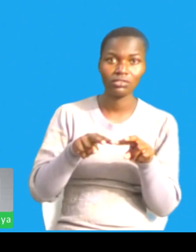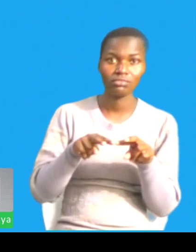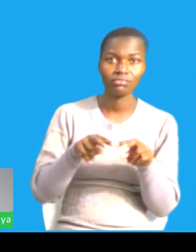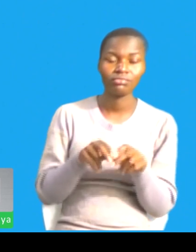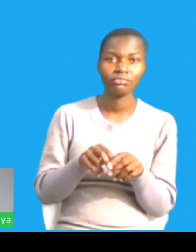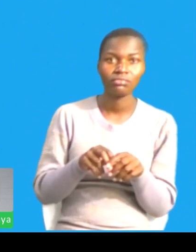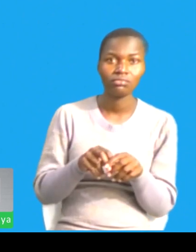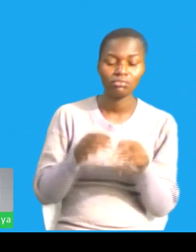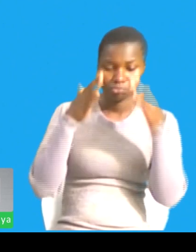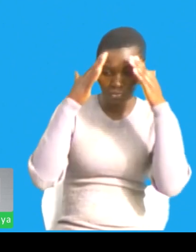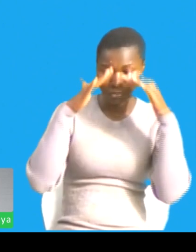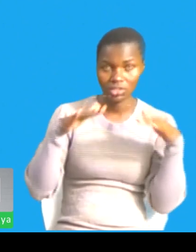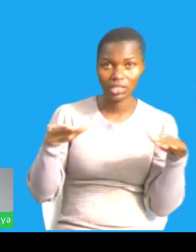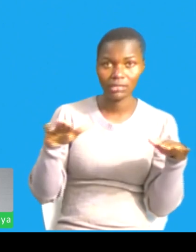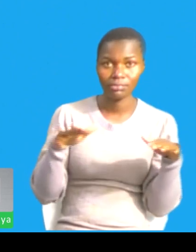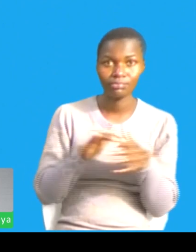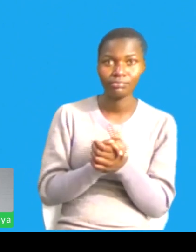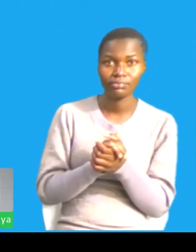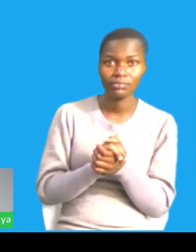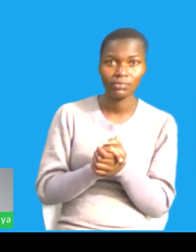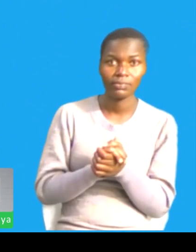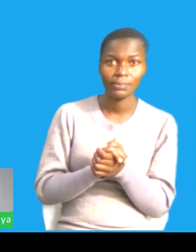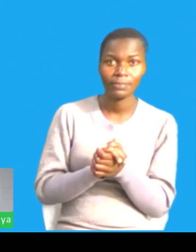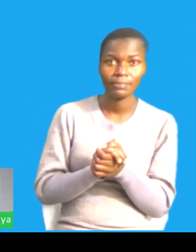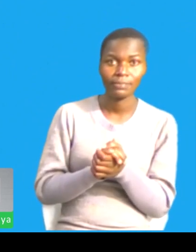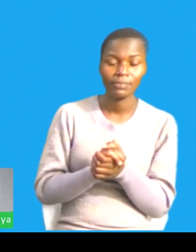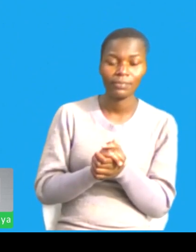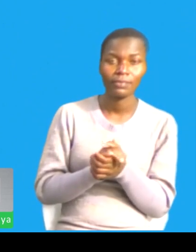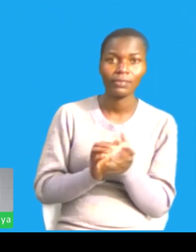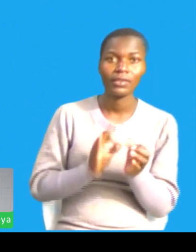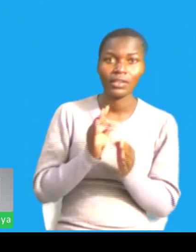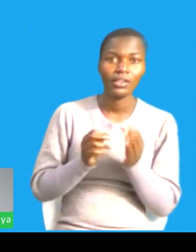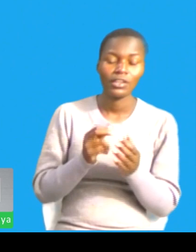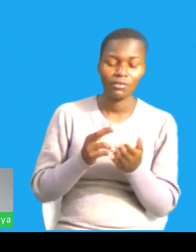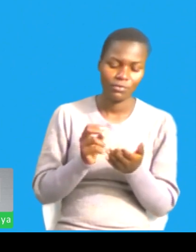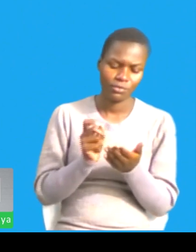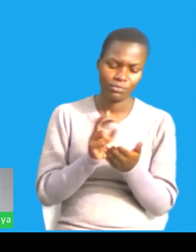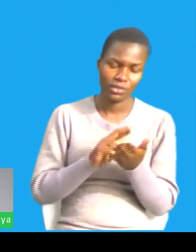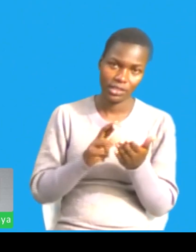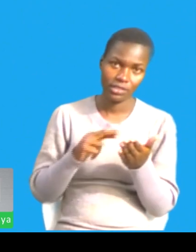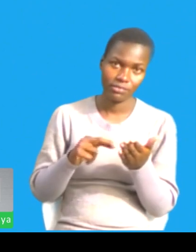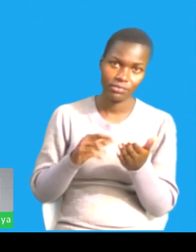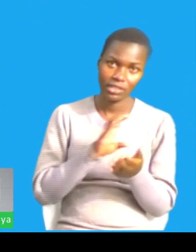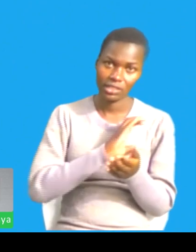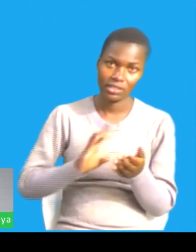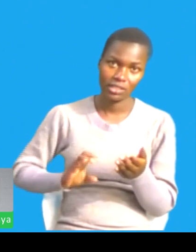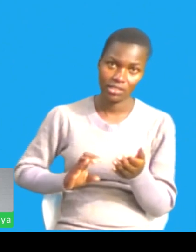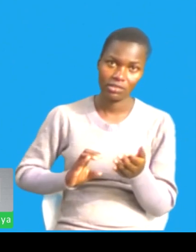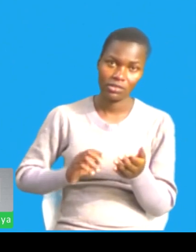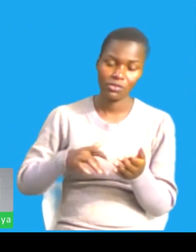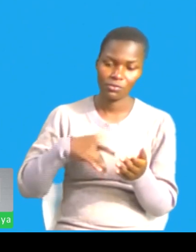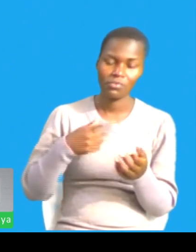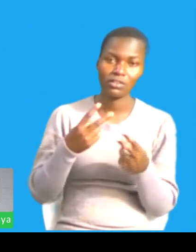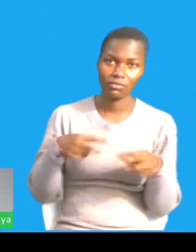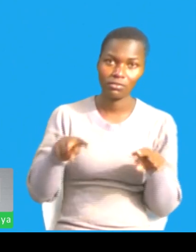Yani ukizisoma kama wewe ni Muislamu unazisikia ni values zako, ukizisoma kama Mkristo unasikia ni values zako, ukizisoma kama Mhindu unasikia ni